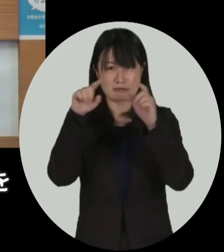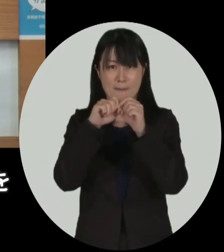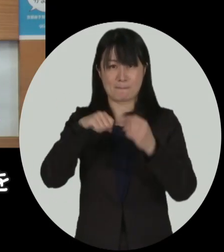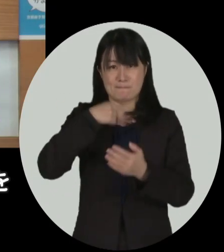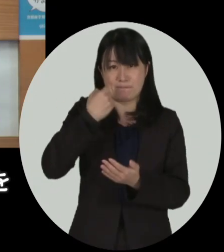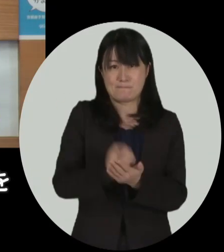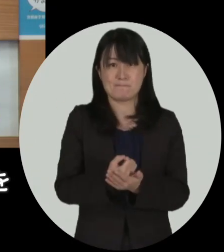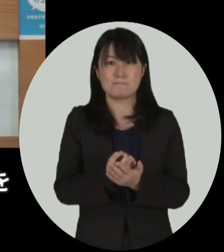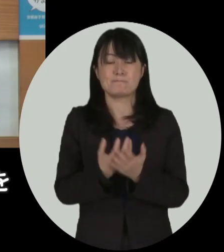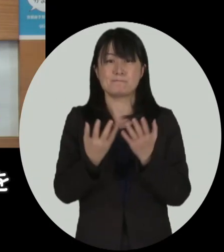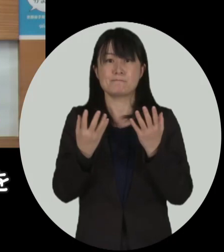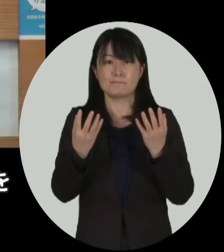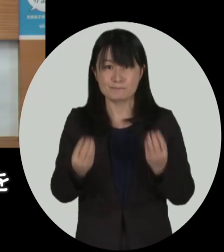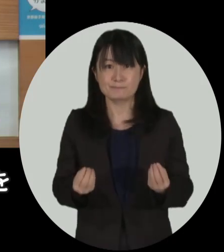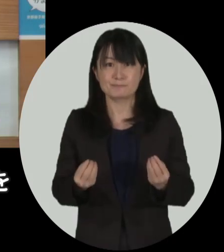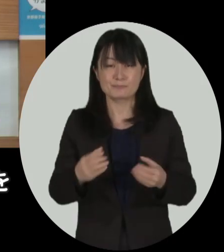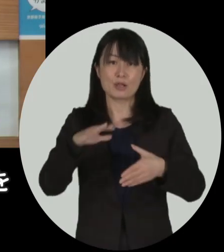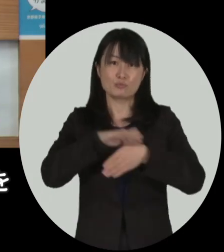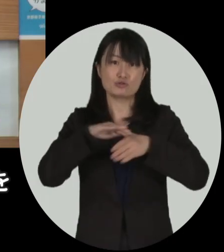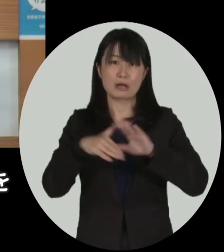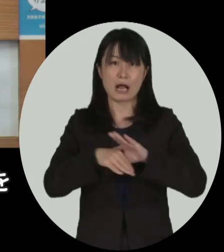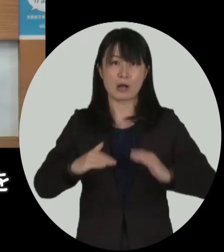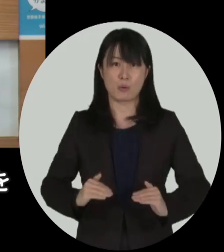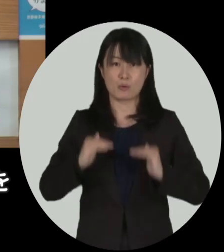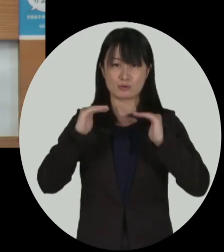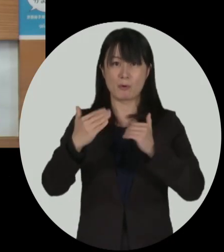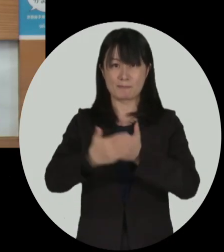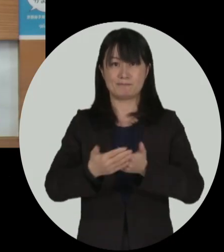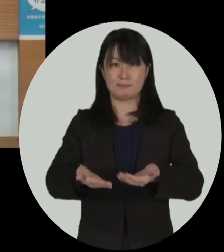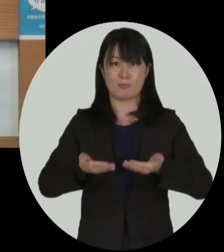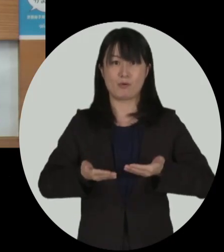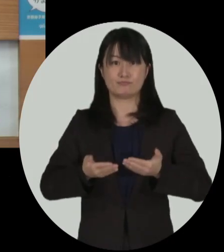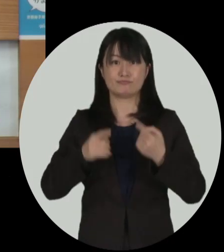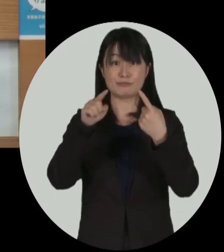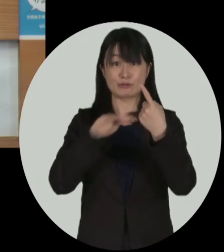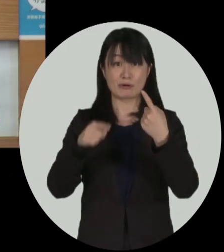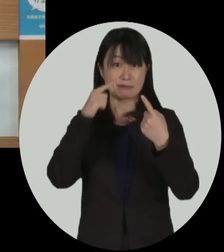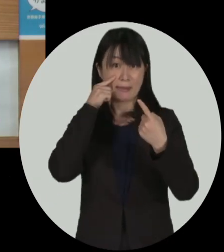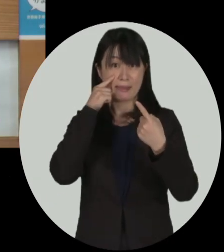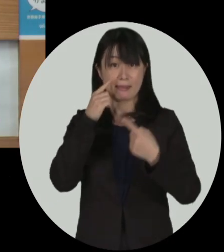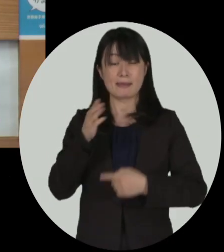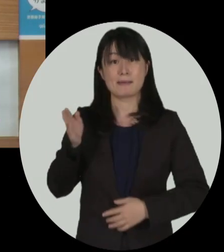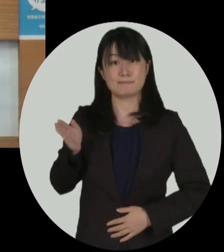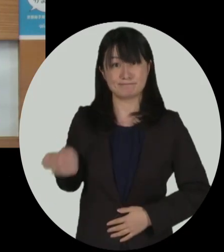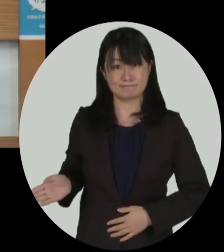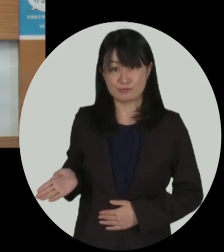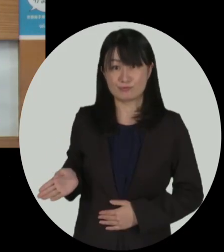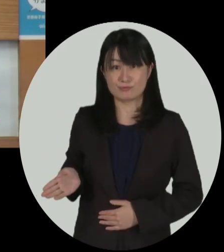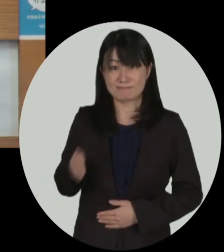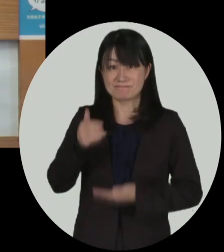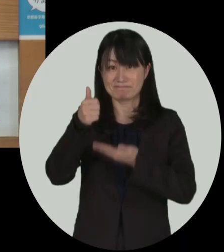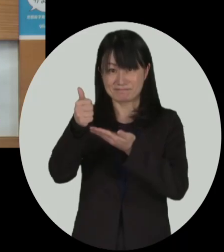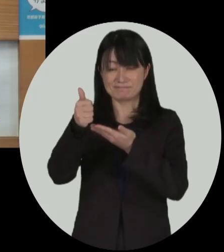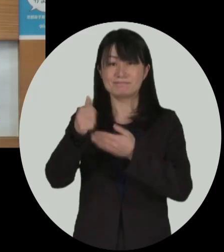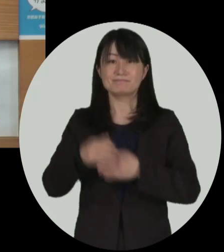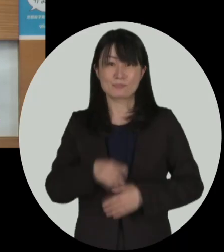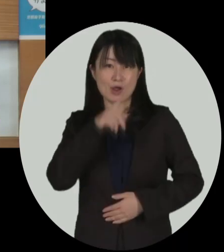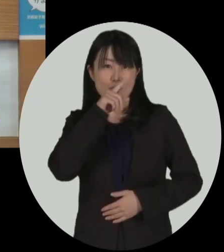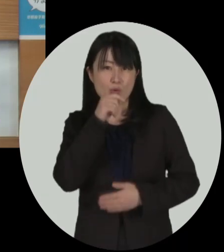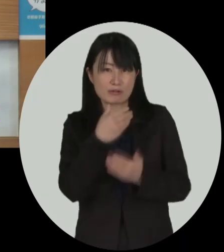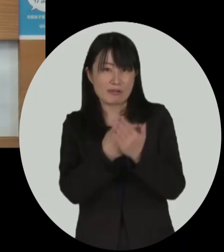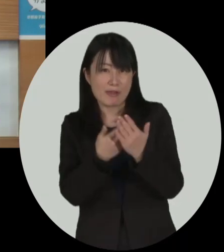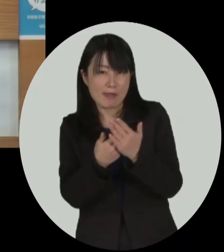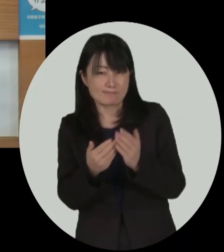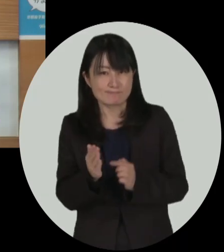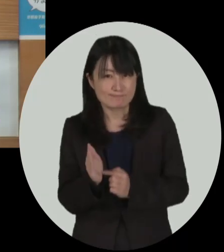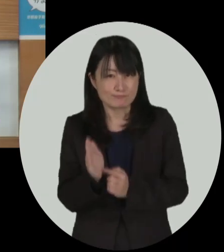に多大な功労があった方を顕彰するのでございまして、一人目は日本画家の宇藤清様です。